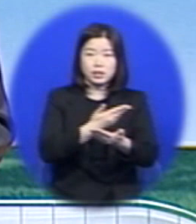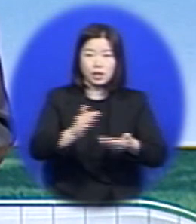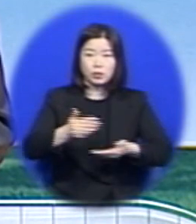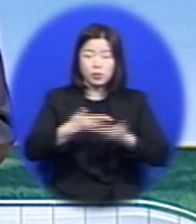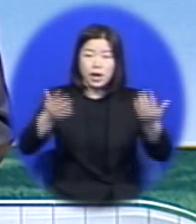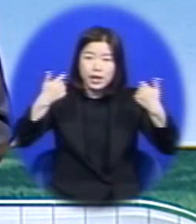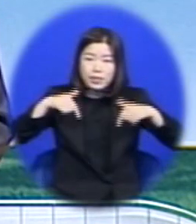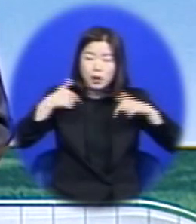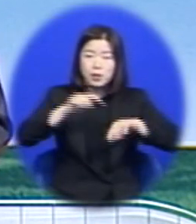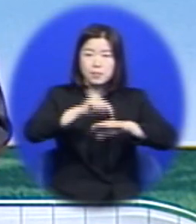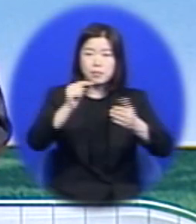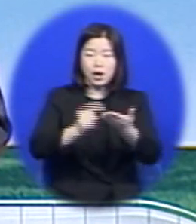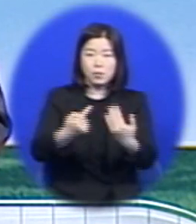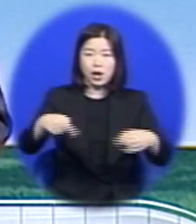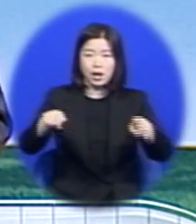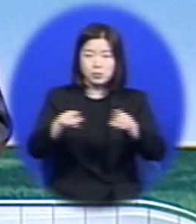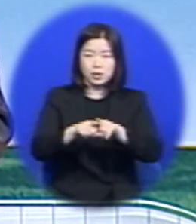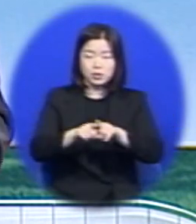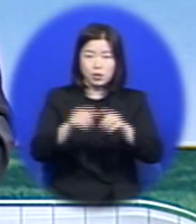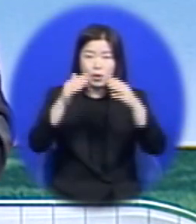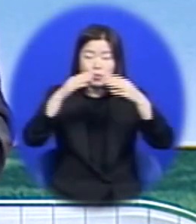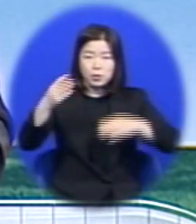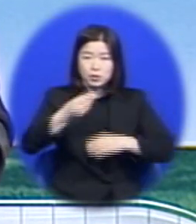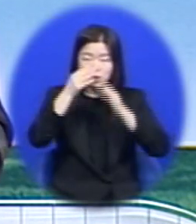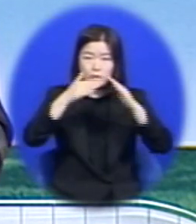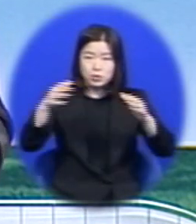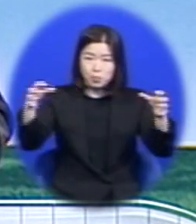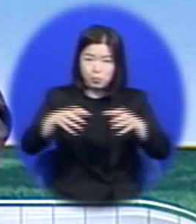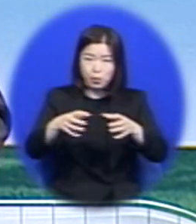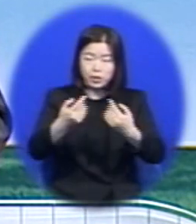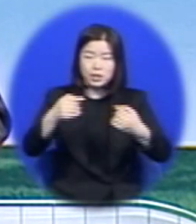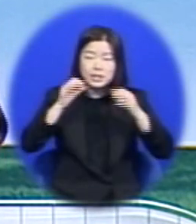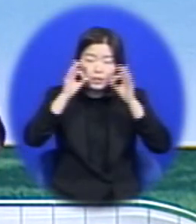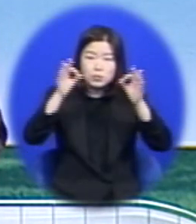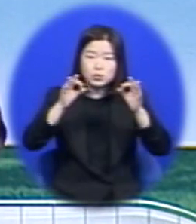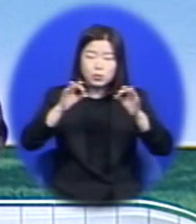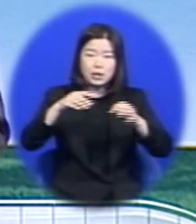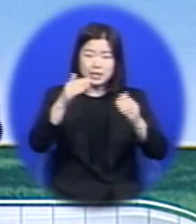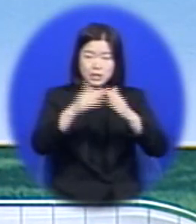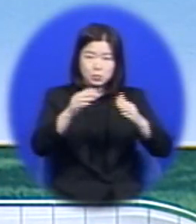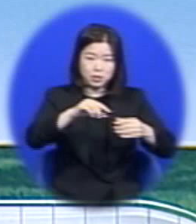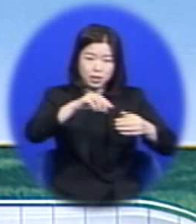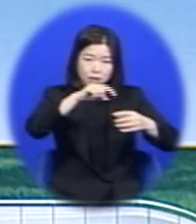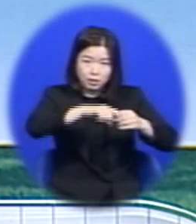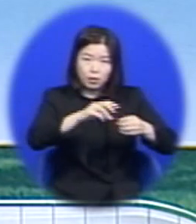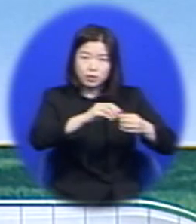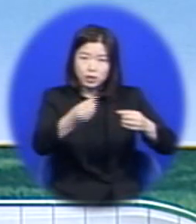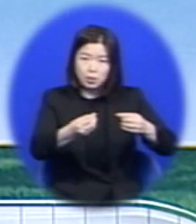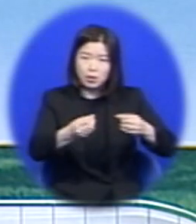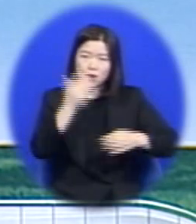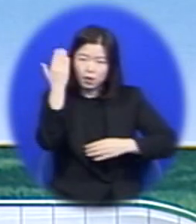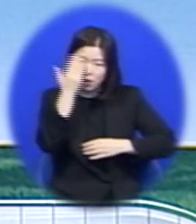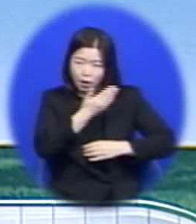마음을 같이하여 성전에 모이기를 힘쓰고 집에서 떡을 떼며 기쁨과 순전한 마음으로 음식을